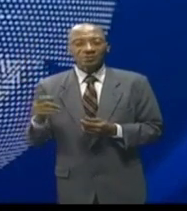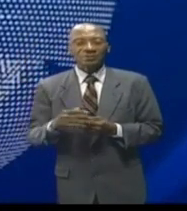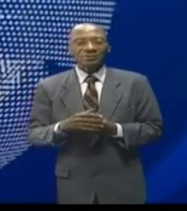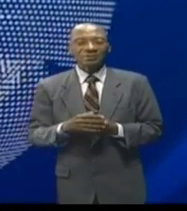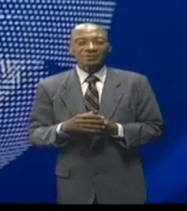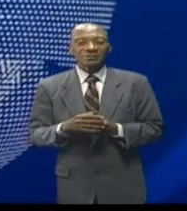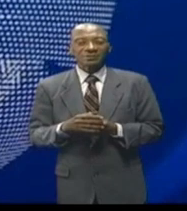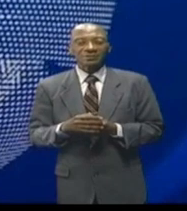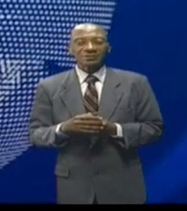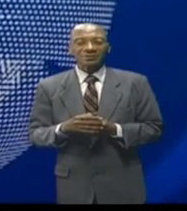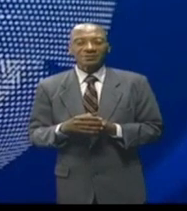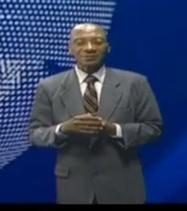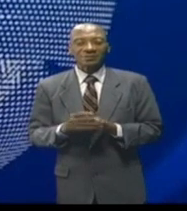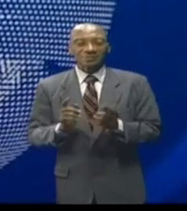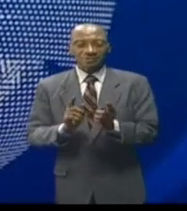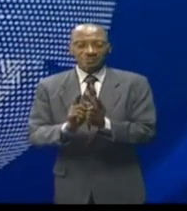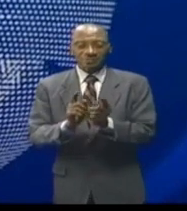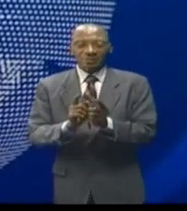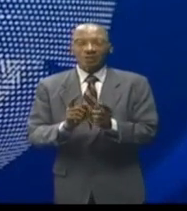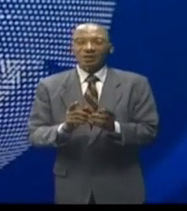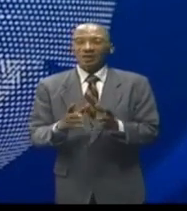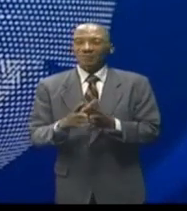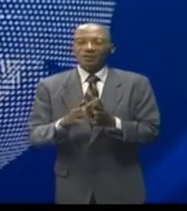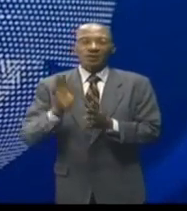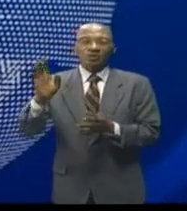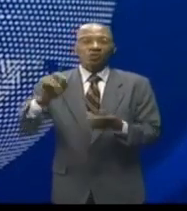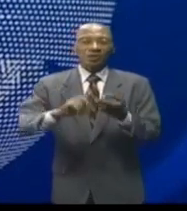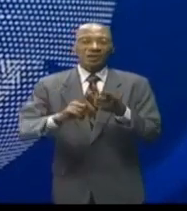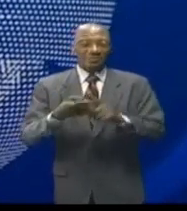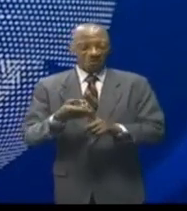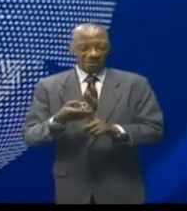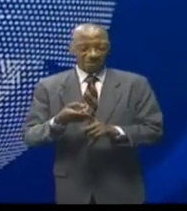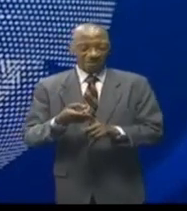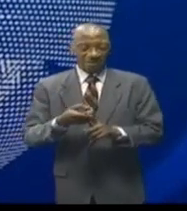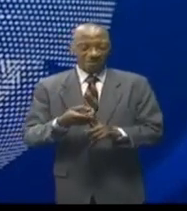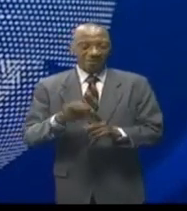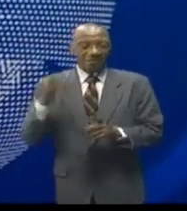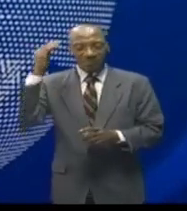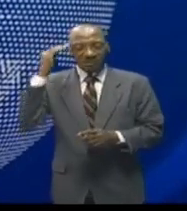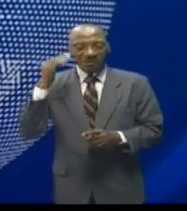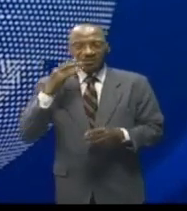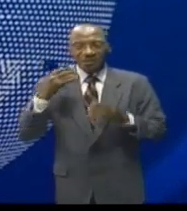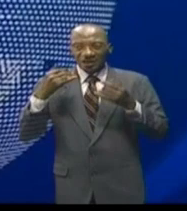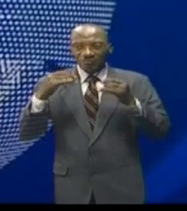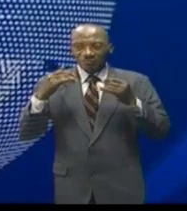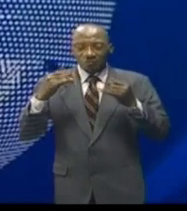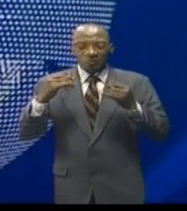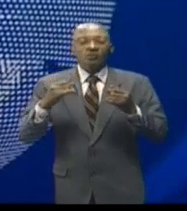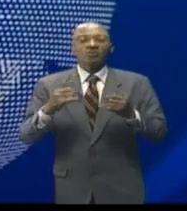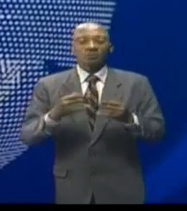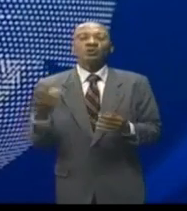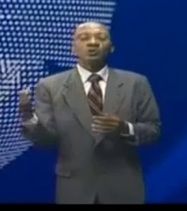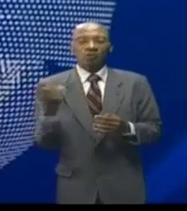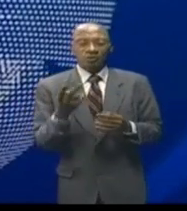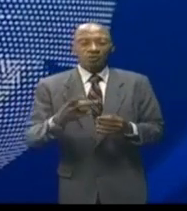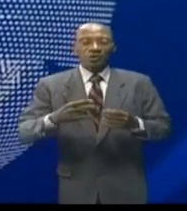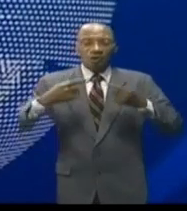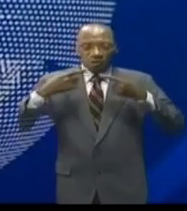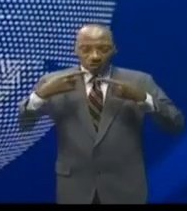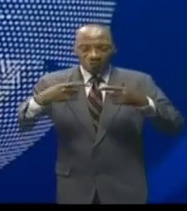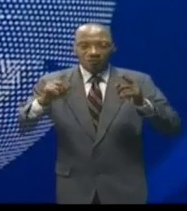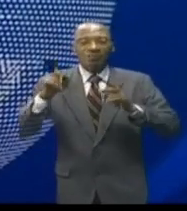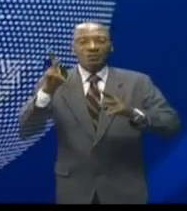de son collègue de la communication immédiat Patrick a éclairé la lanterne de la population sur les présumés